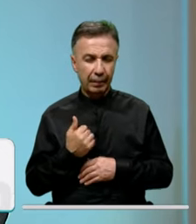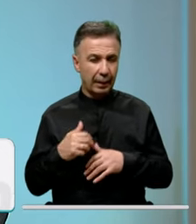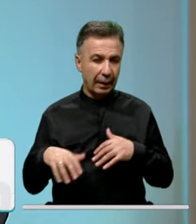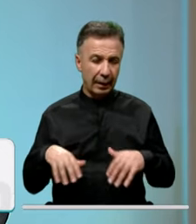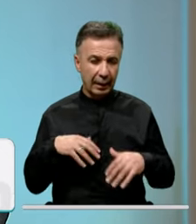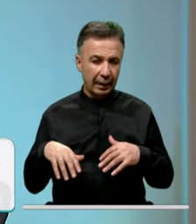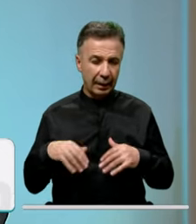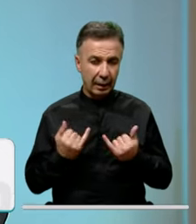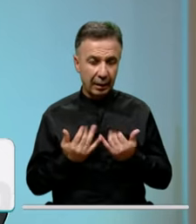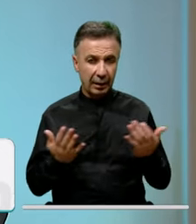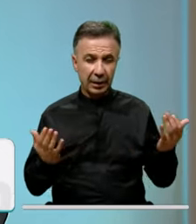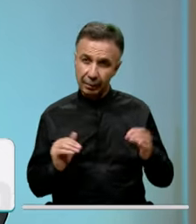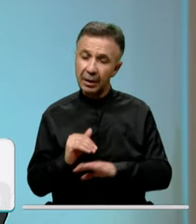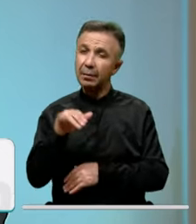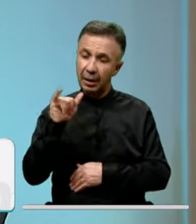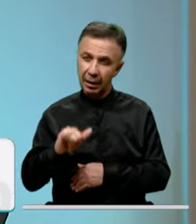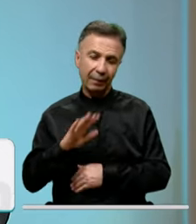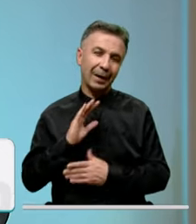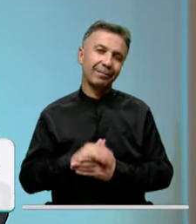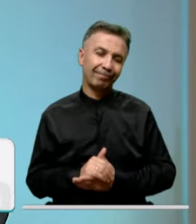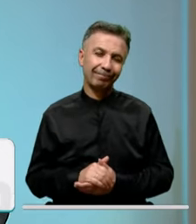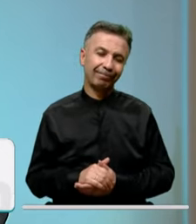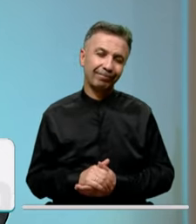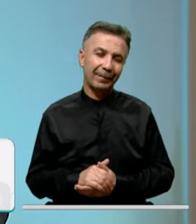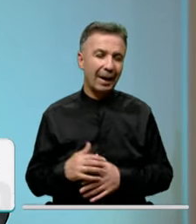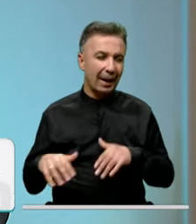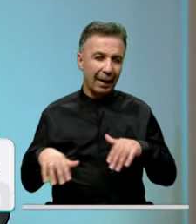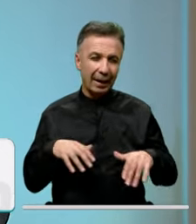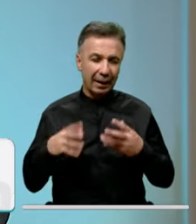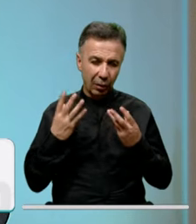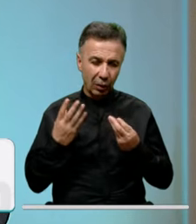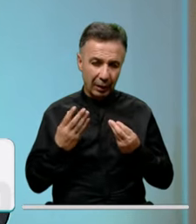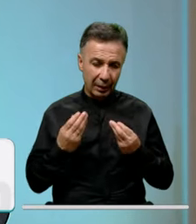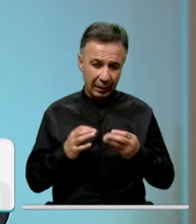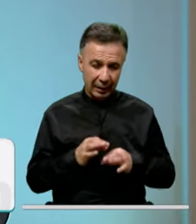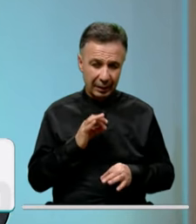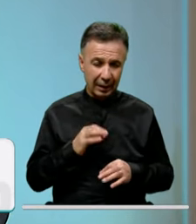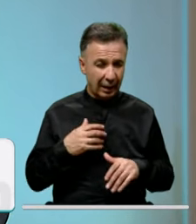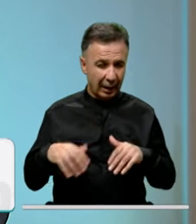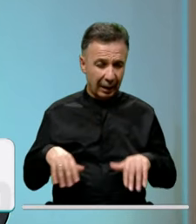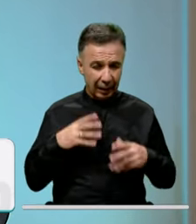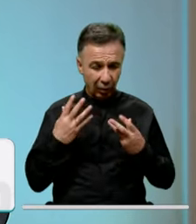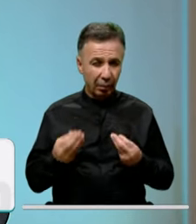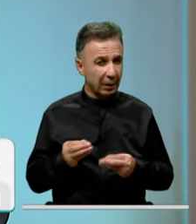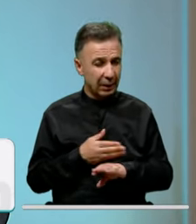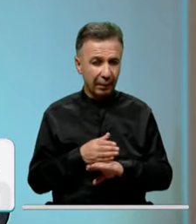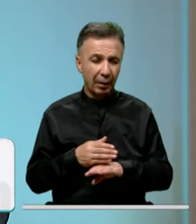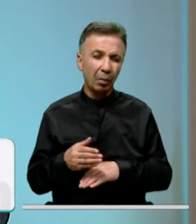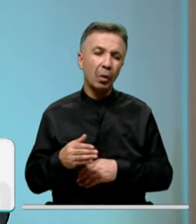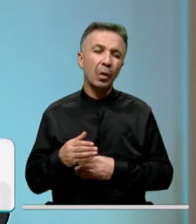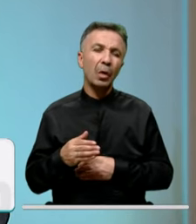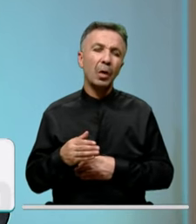Engellilerin yaşam hakkı yok mu? Engelli olan insan engelli olması hasebiyle bunun